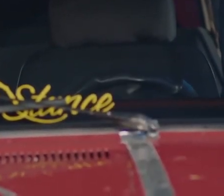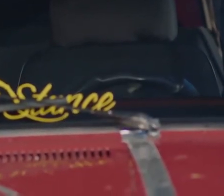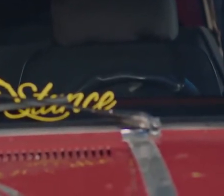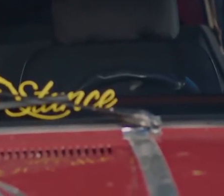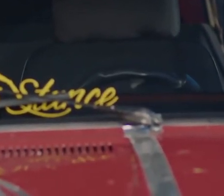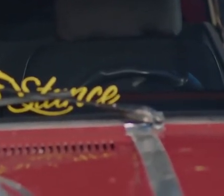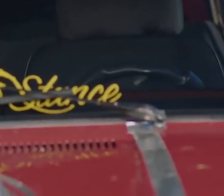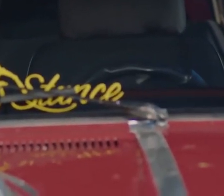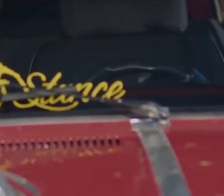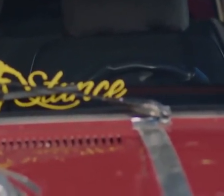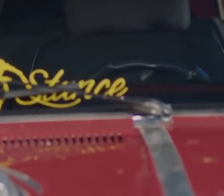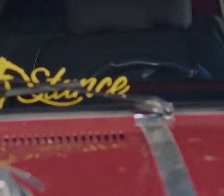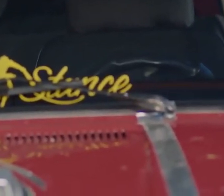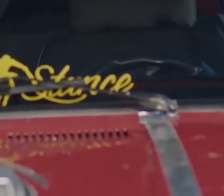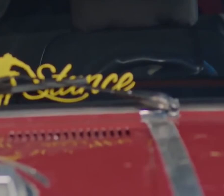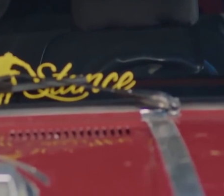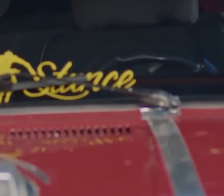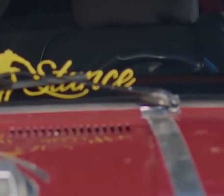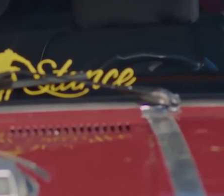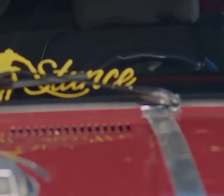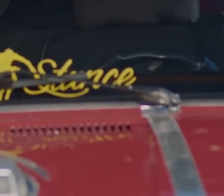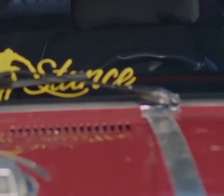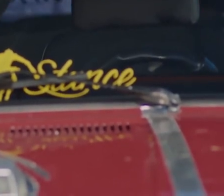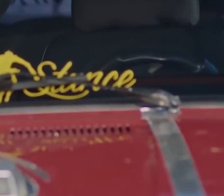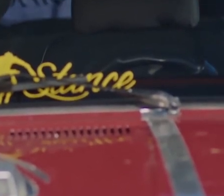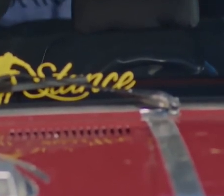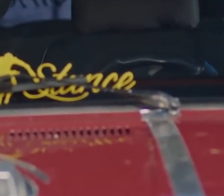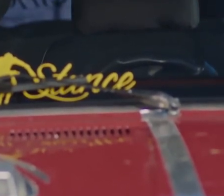Camdan dışarıya bakınıyor. Çenesinin altında hafif bir gıdısı var.